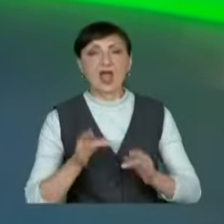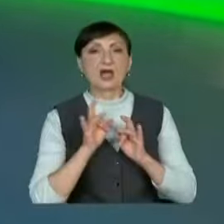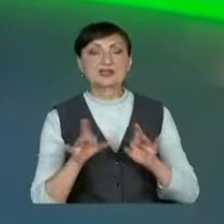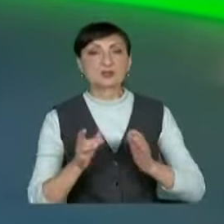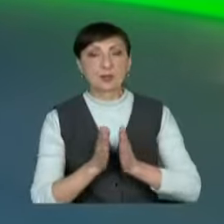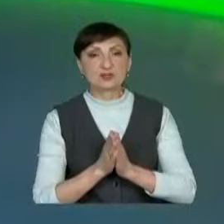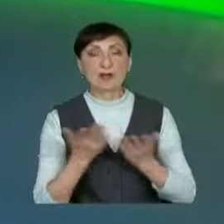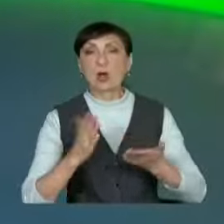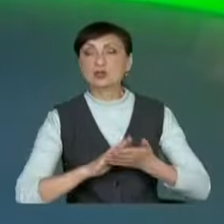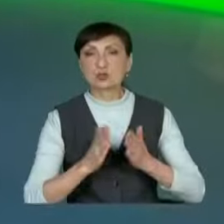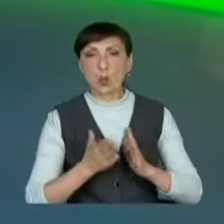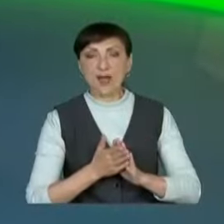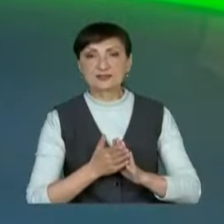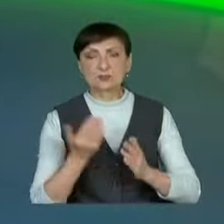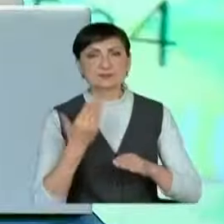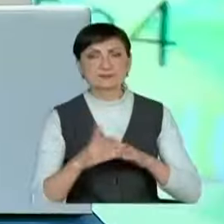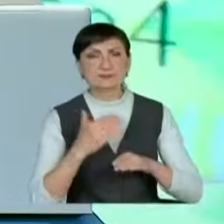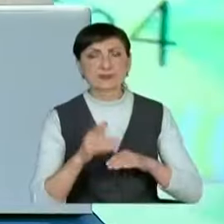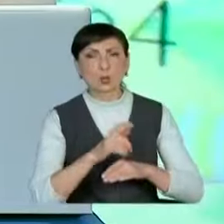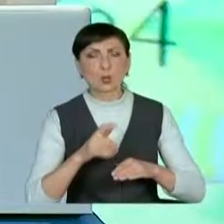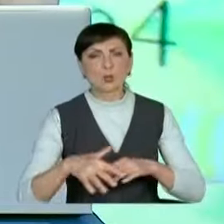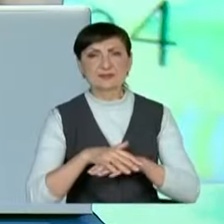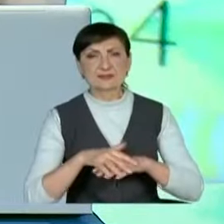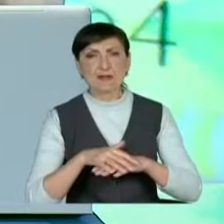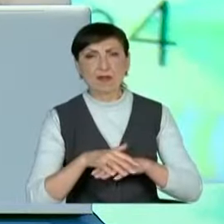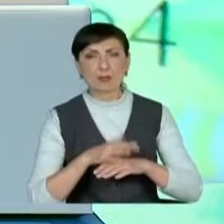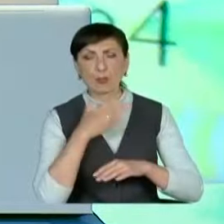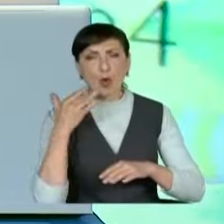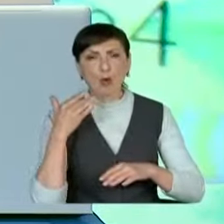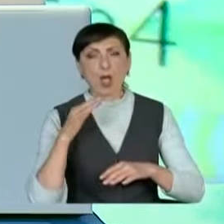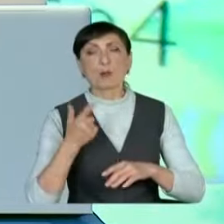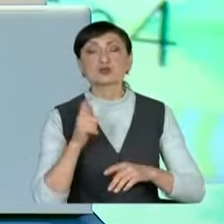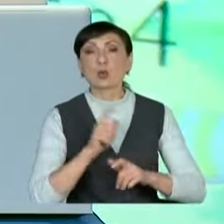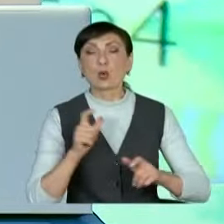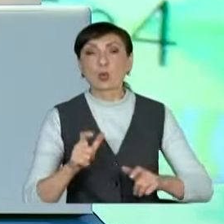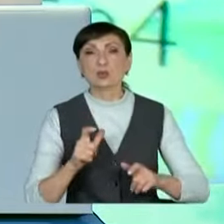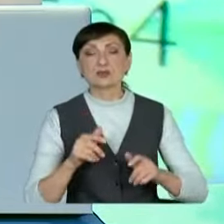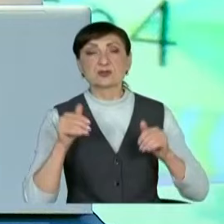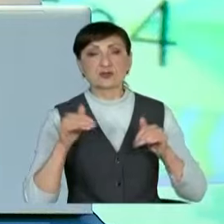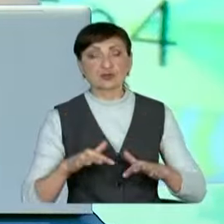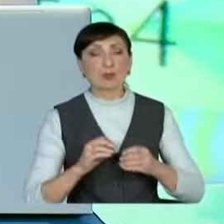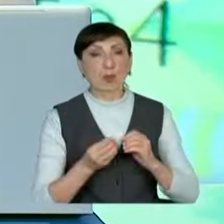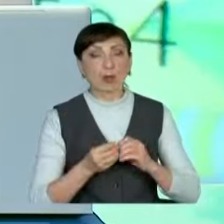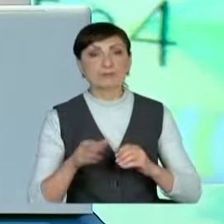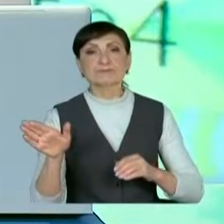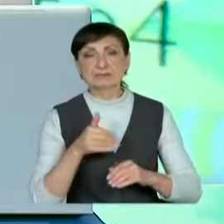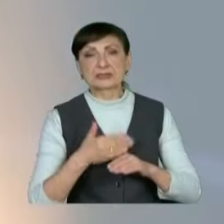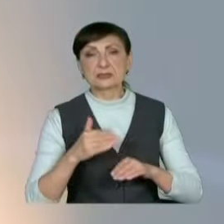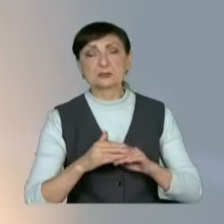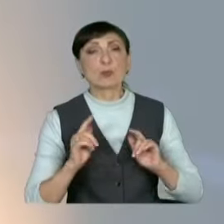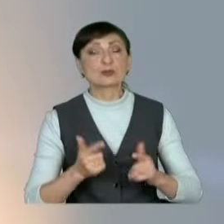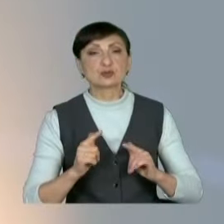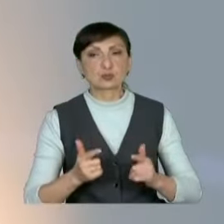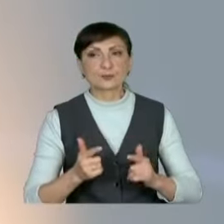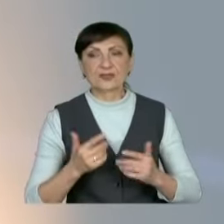пожалуйста, какова ситуация с закредитованностью населения и почему большинство людей прибегают к решению брать займы? В